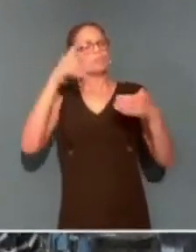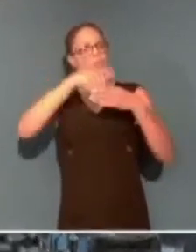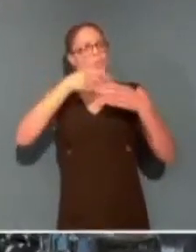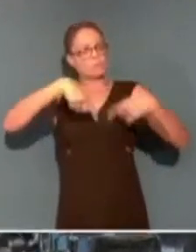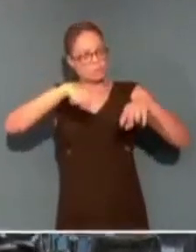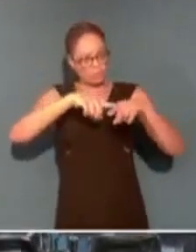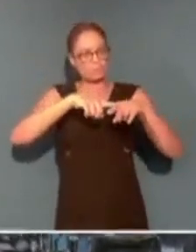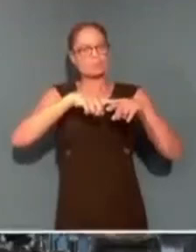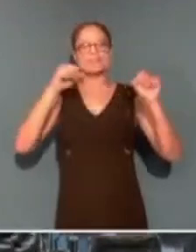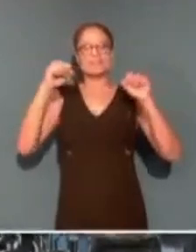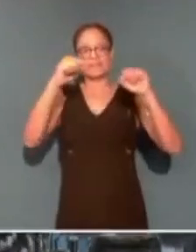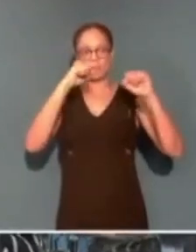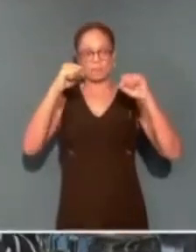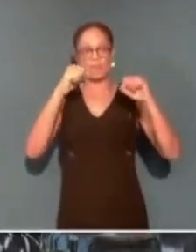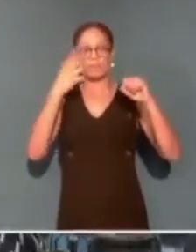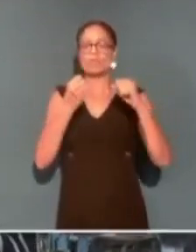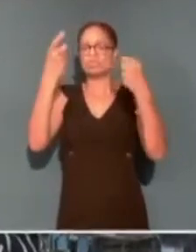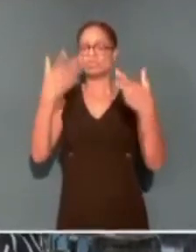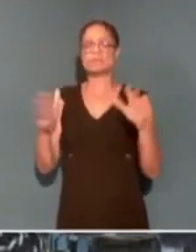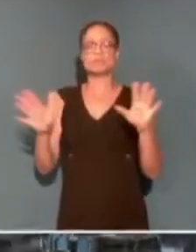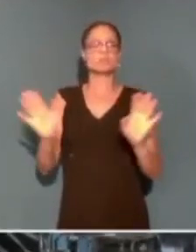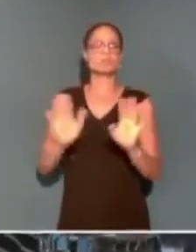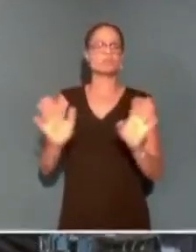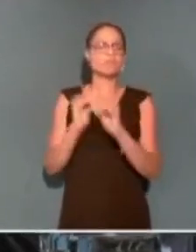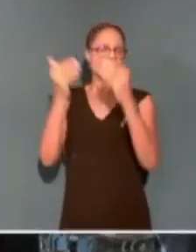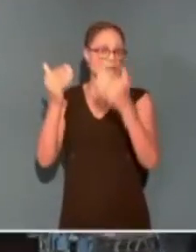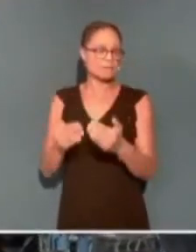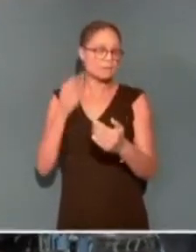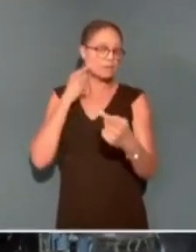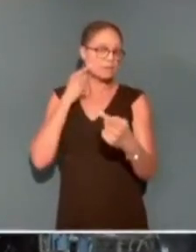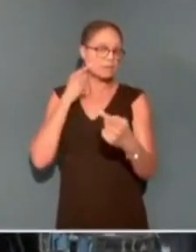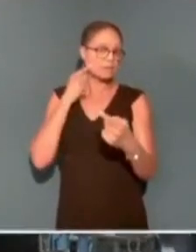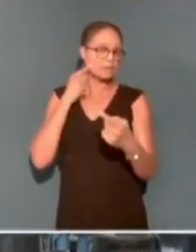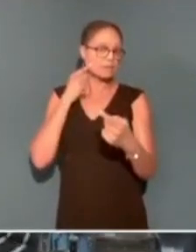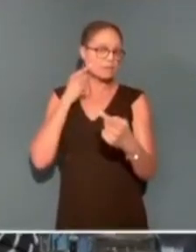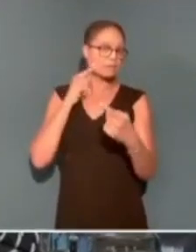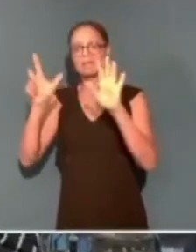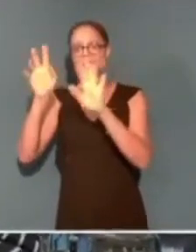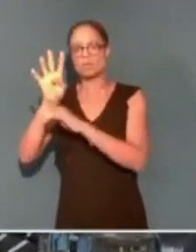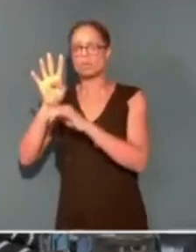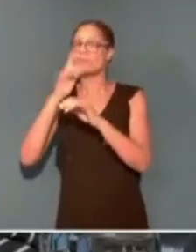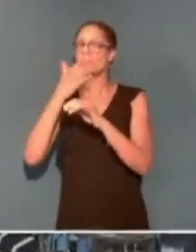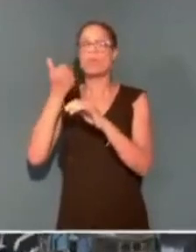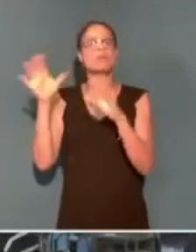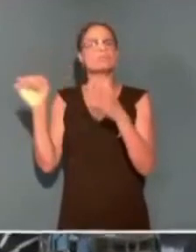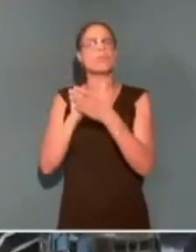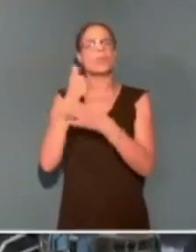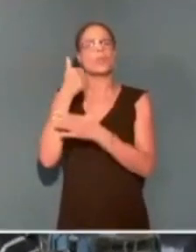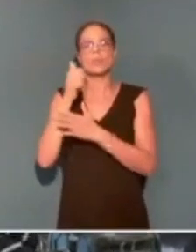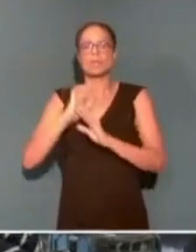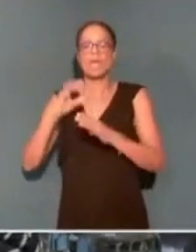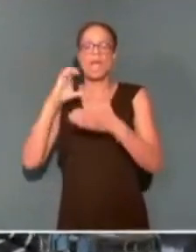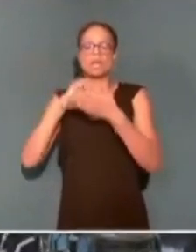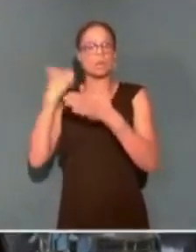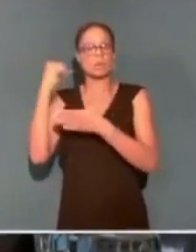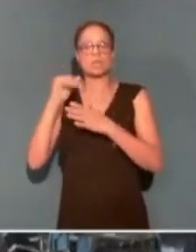faire cesser cette querelle entre les deux chiffres, là, option base entre les deux chiffres, on va essayer de créer une seule case. Un article unique dans